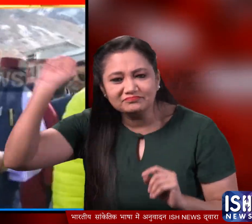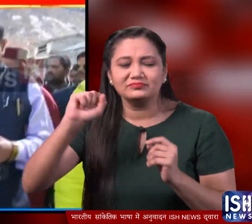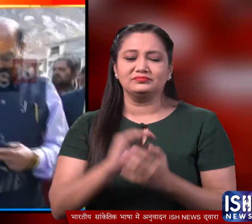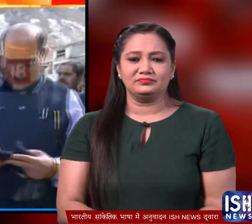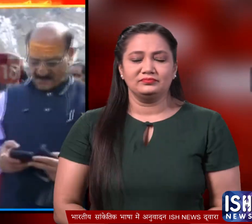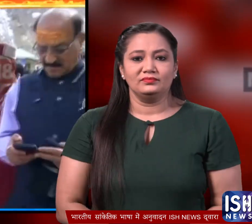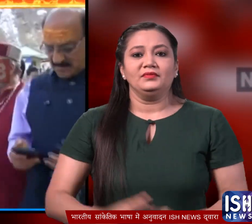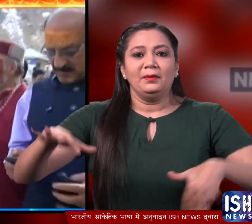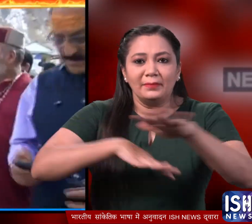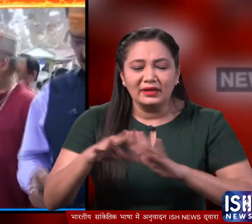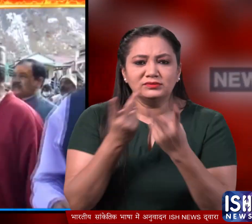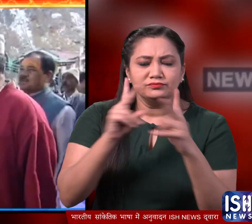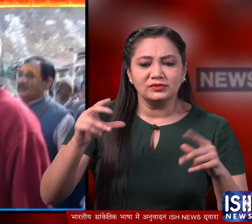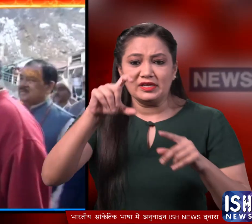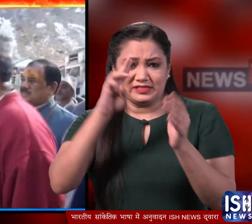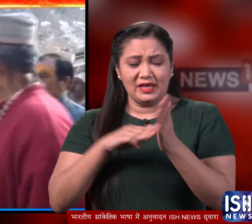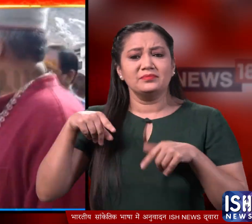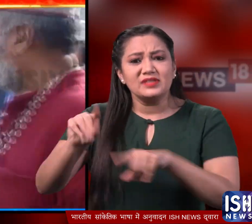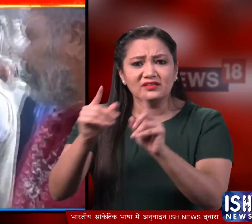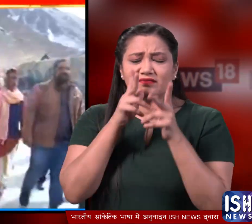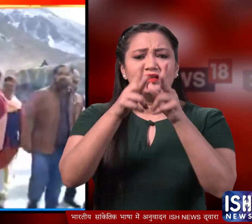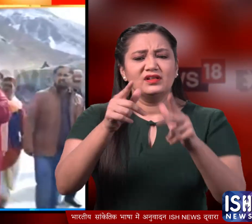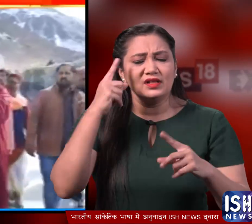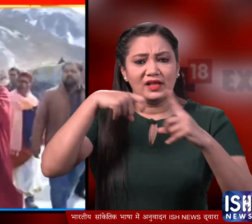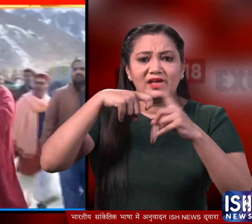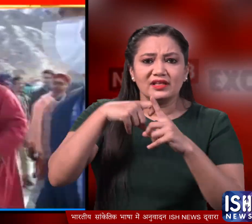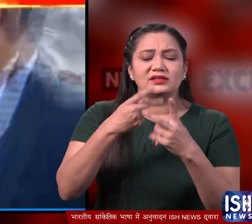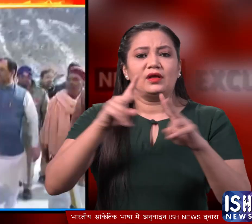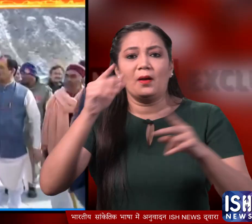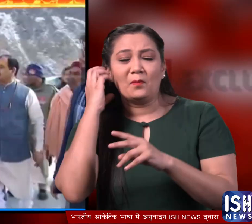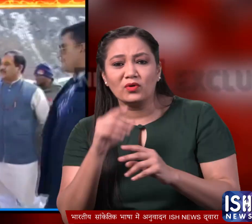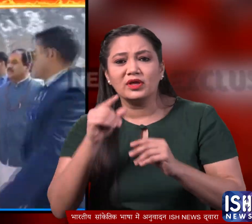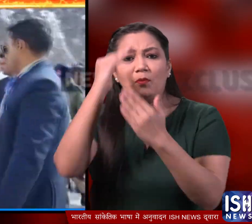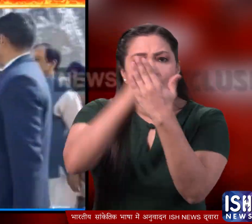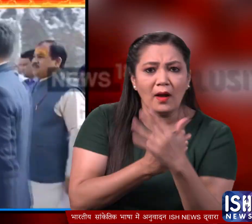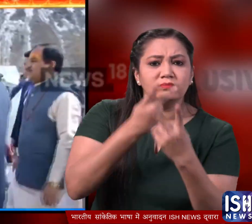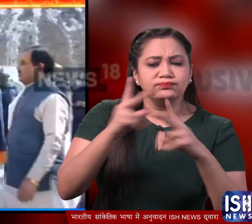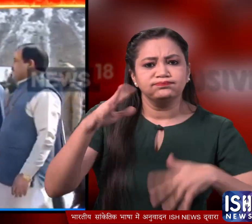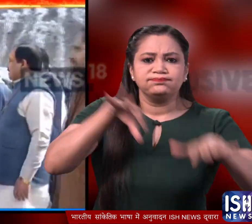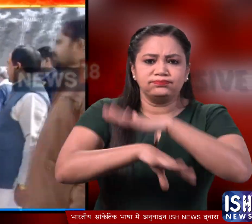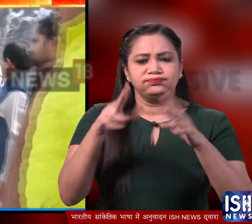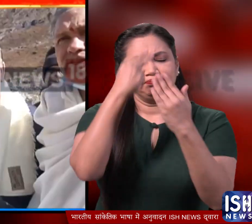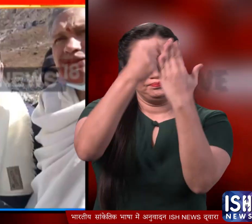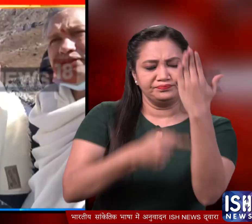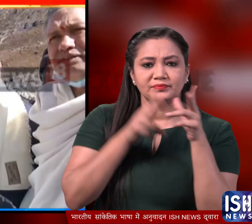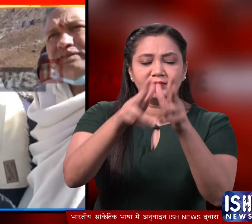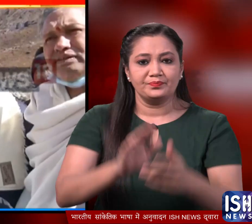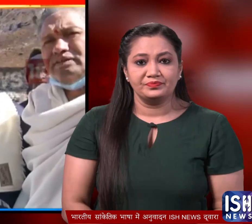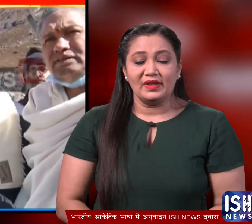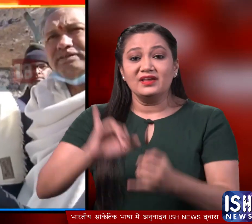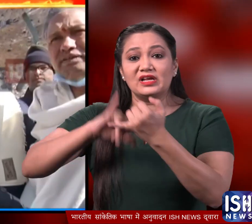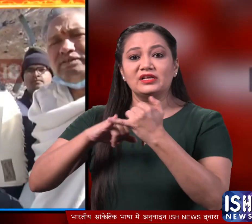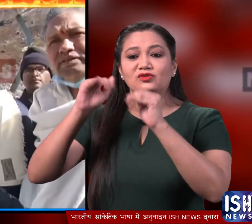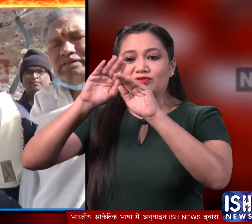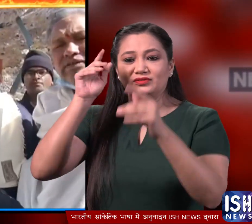اب تک کی تیاریوں سے سنتوشت دکھے مکھے منتری دھامی نے کیدارنات میں پردھان منتری سے سنتوشت کارکرموں کا بھی بیورا دیا سنکرہ چاری جی